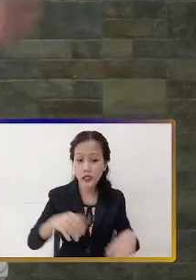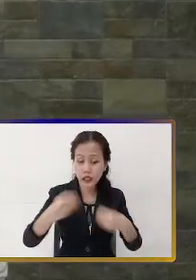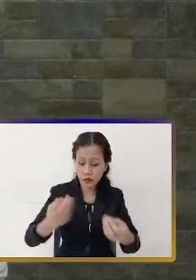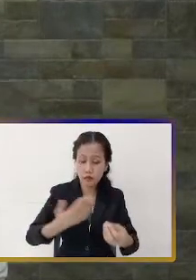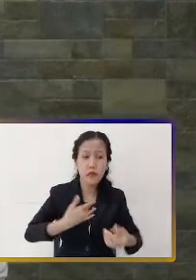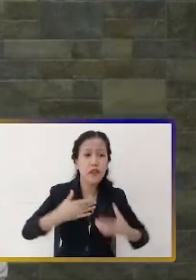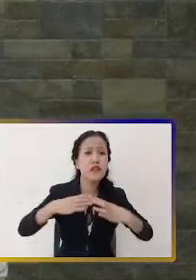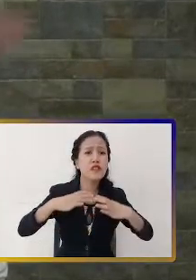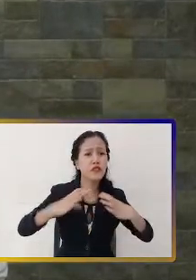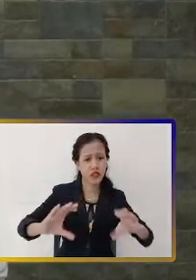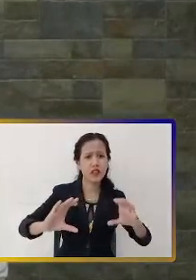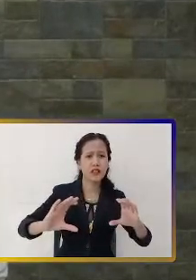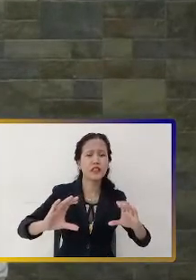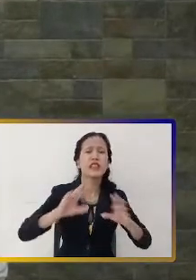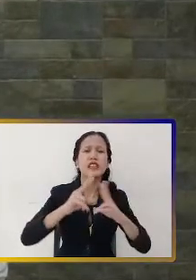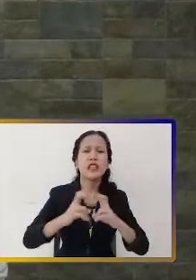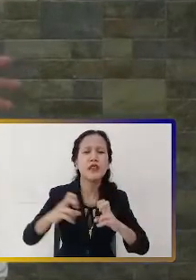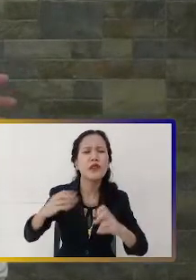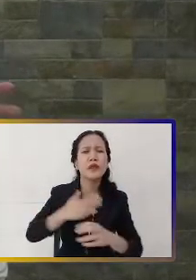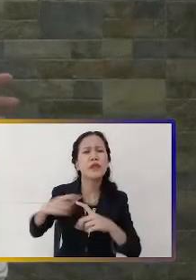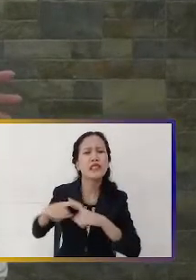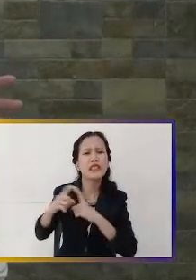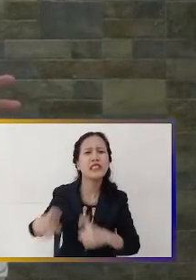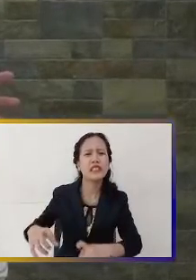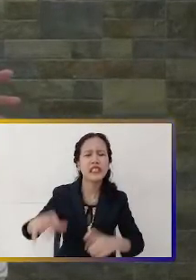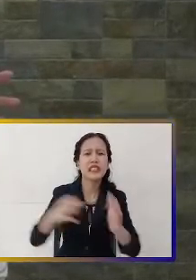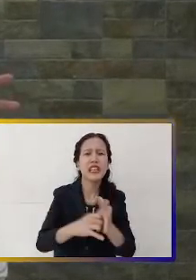blessing that abounds more than I expect.